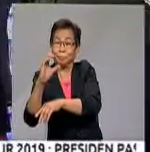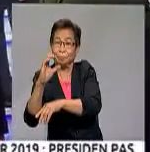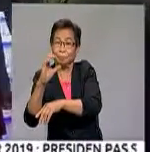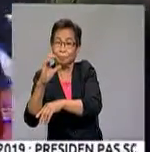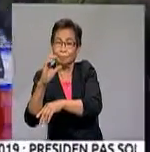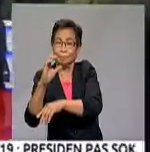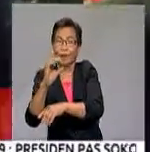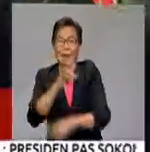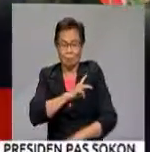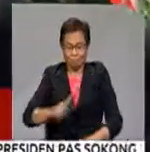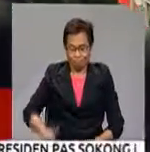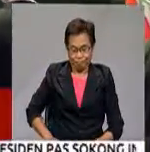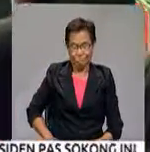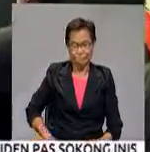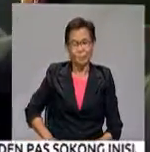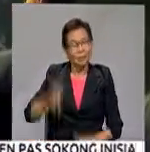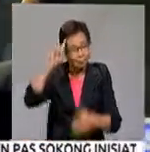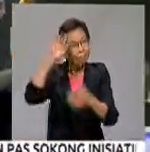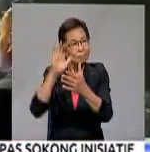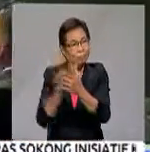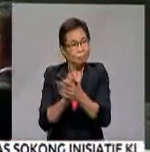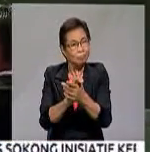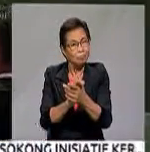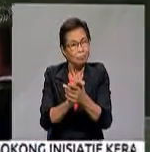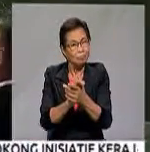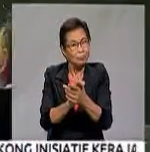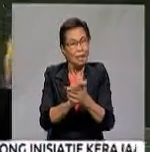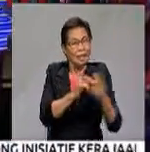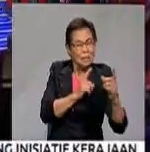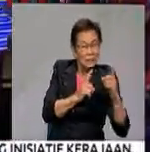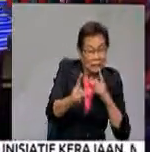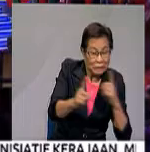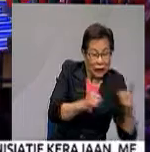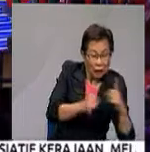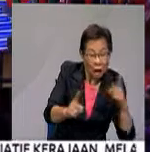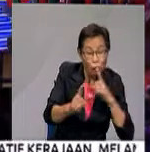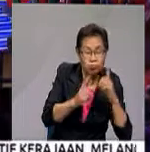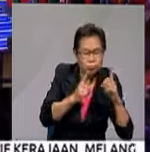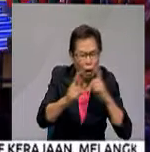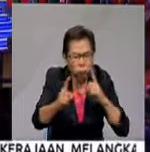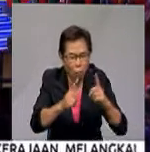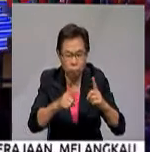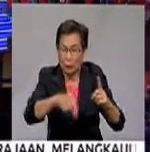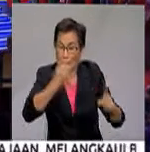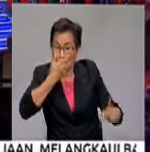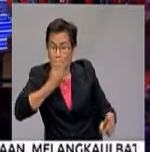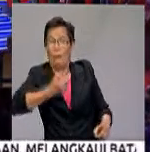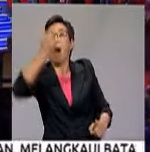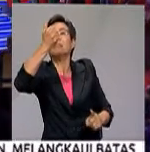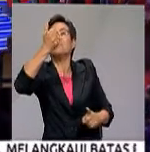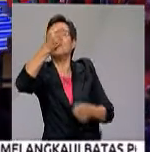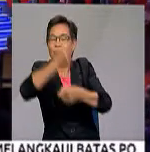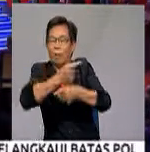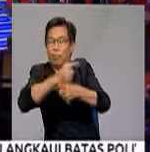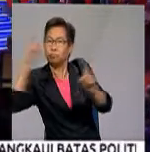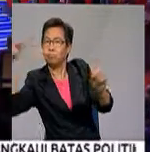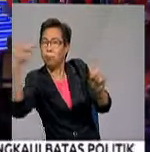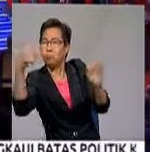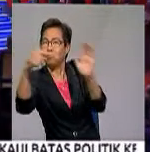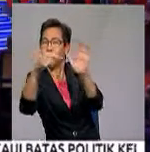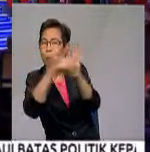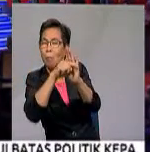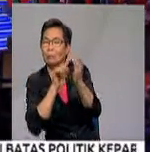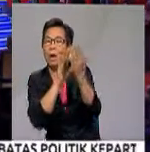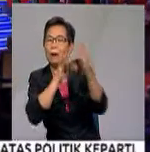KLCC, Yang di-Pertuan Agong yakin pentas dialog atau hiwar ialah platform terbaik dalam memperbetul persepsi negatif